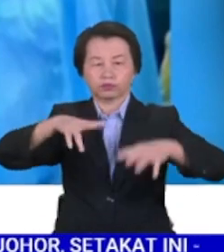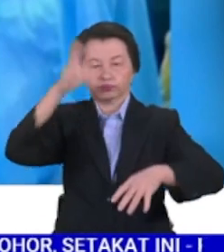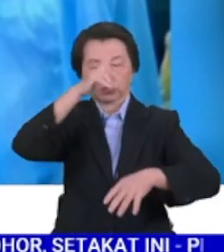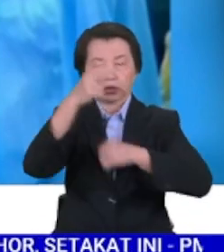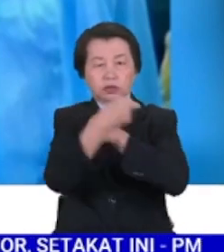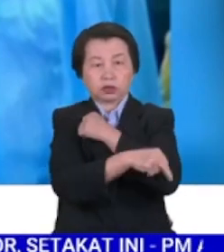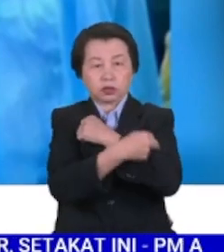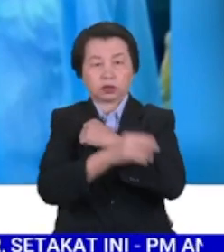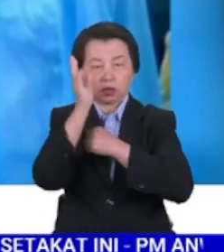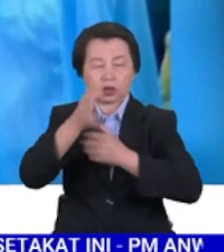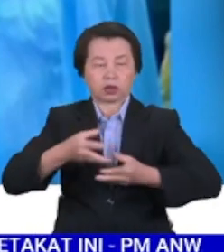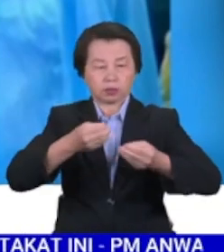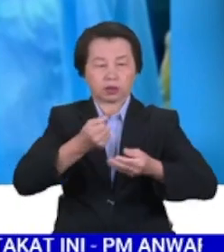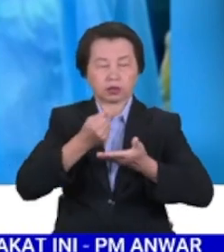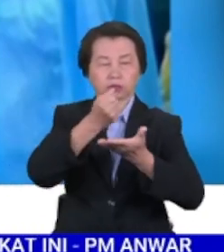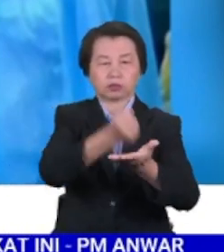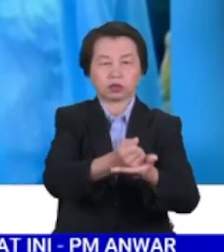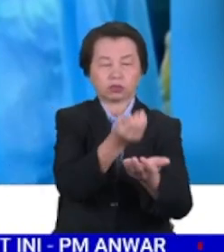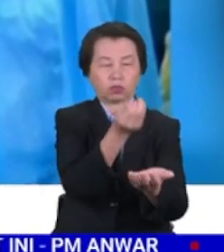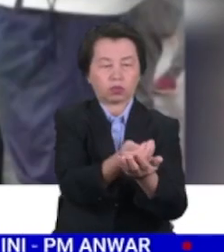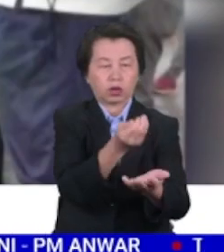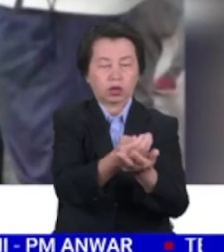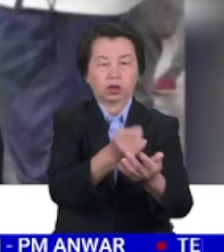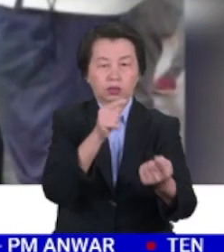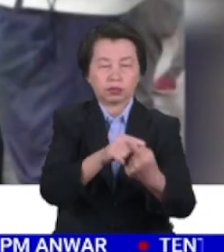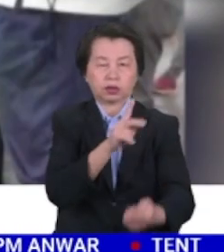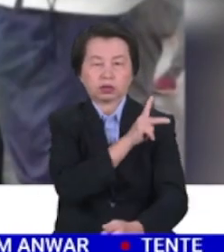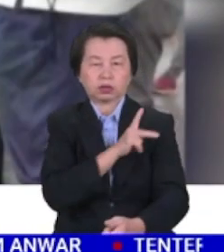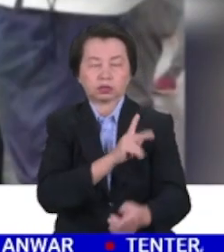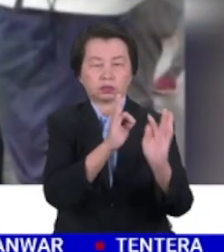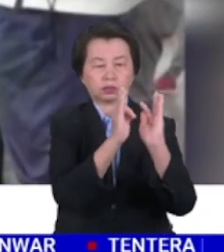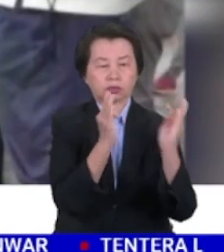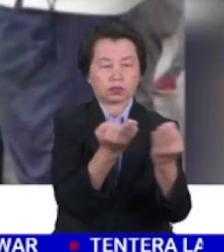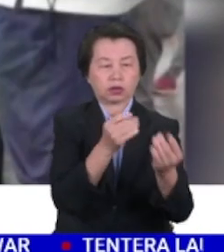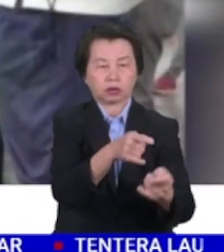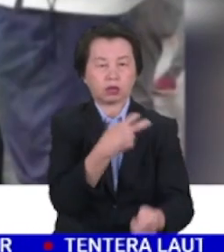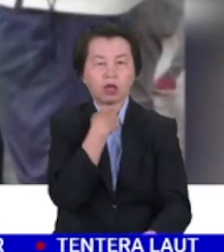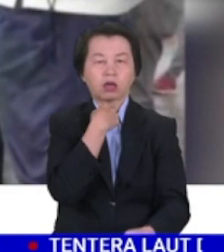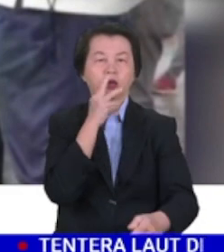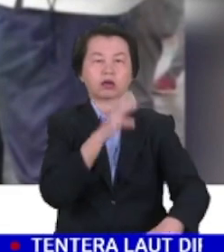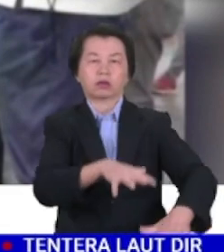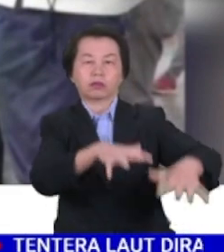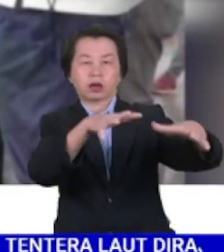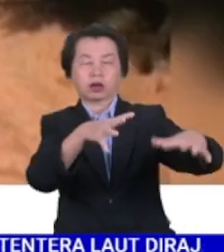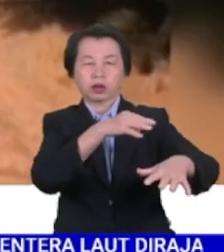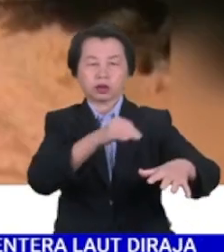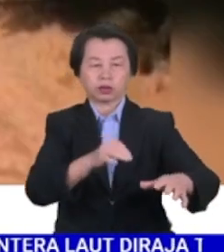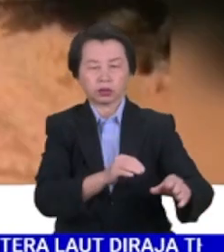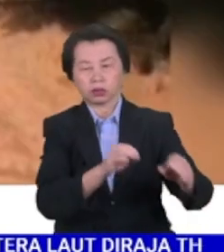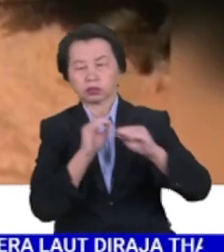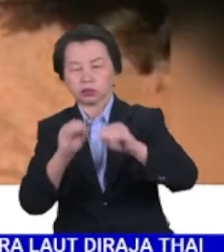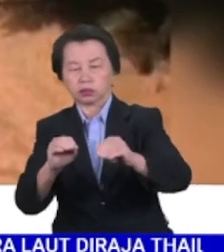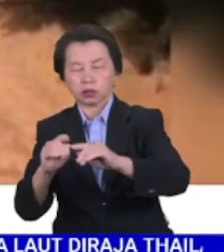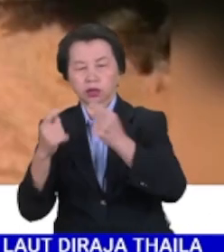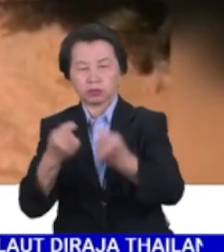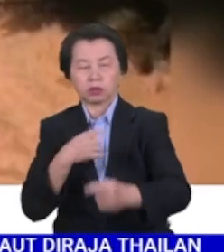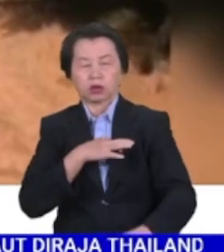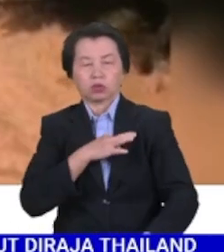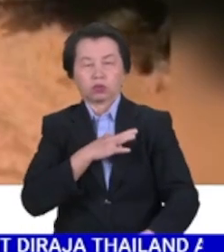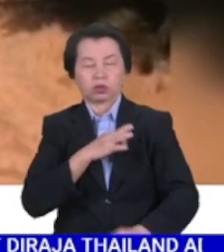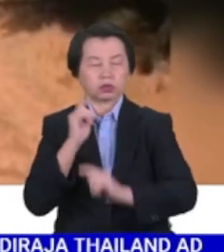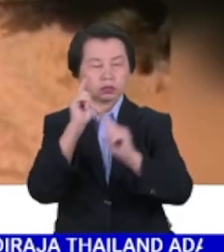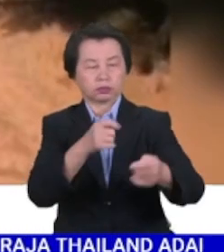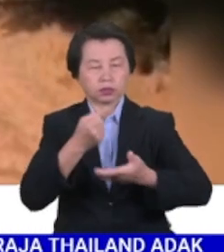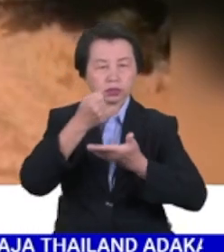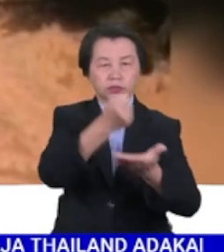Kerajaan negeri juga akan memberikan bantuan wang ihsan kepada ketua isi rumah yang terjejas selain menggerakkan pasukan sukarelawan